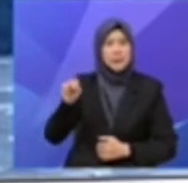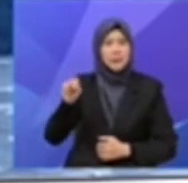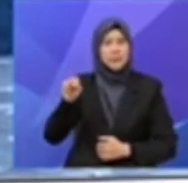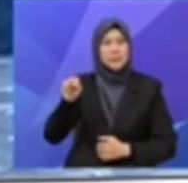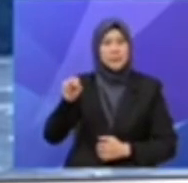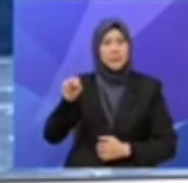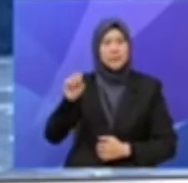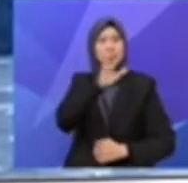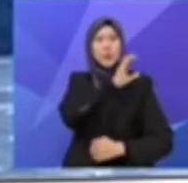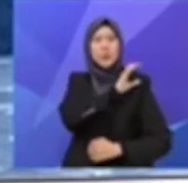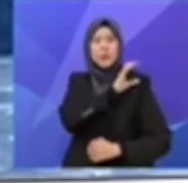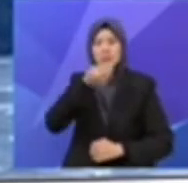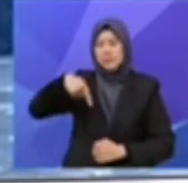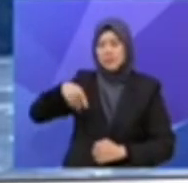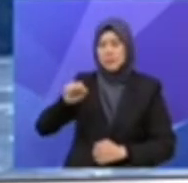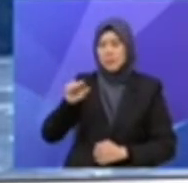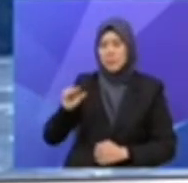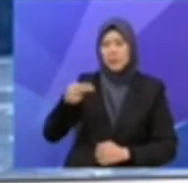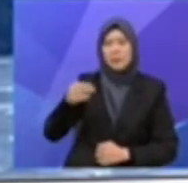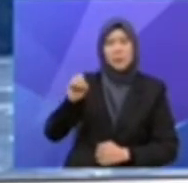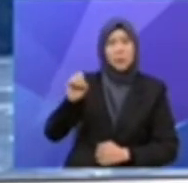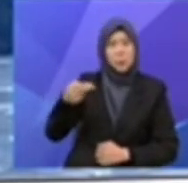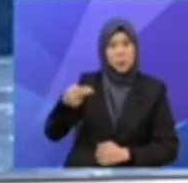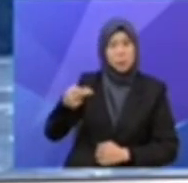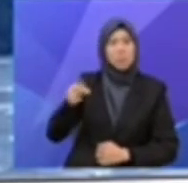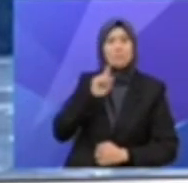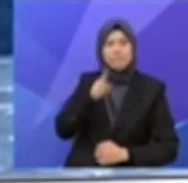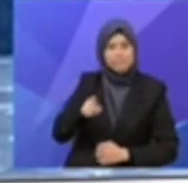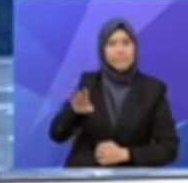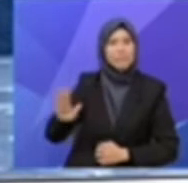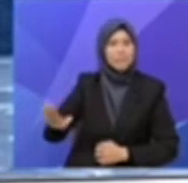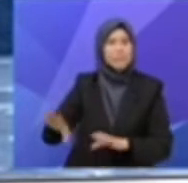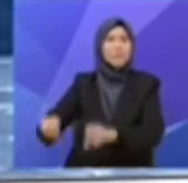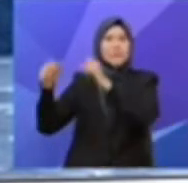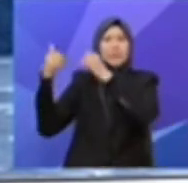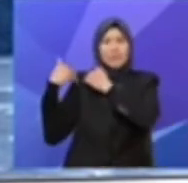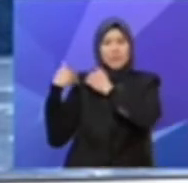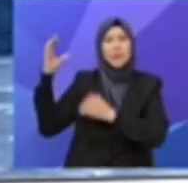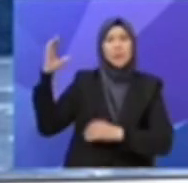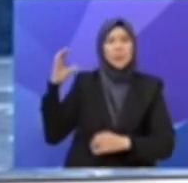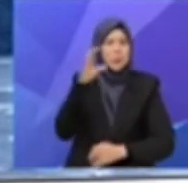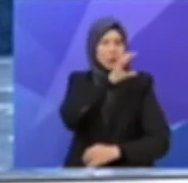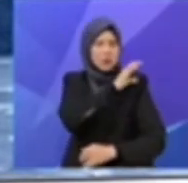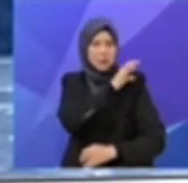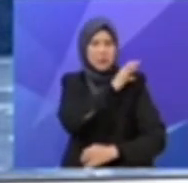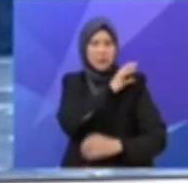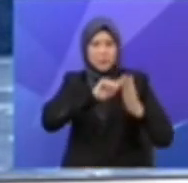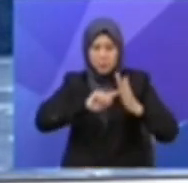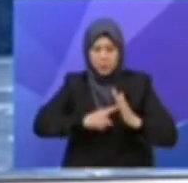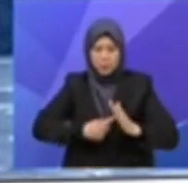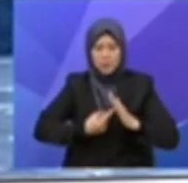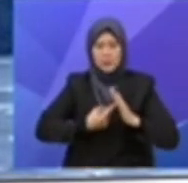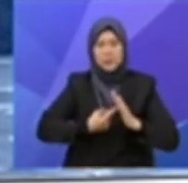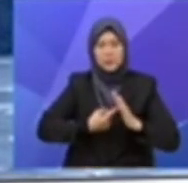yang dipromosikan oleh Pago memang pagoh telah pun mempengaruhi kan masyarakat ini sejak daripada